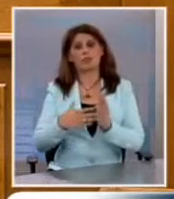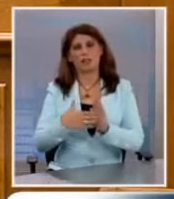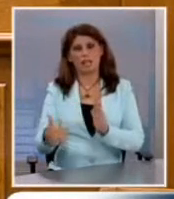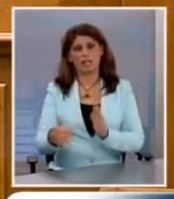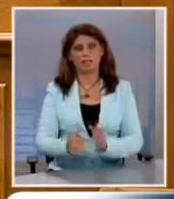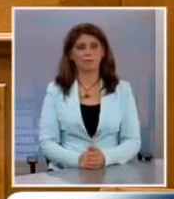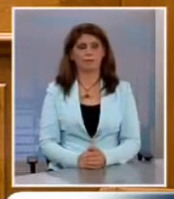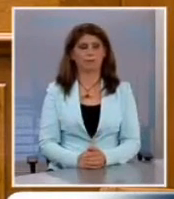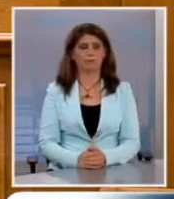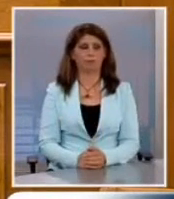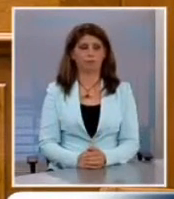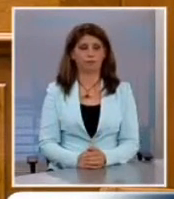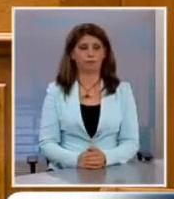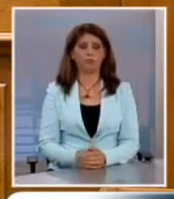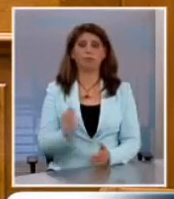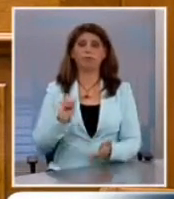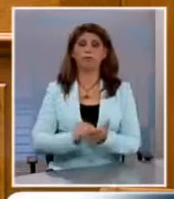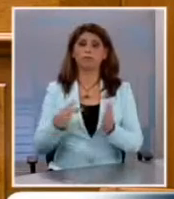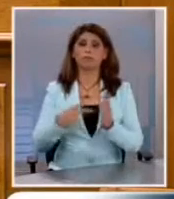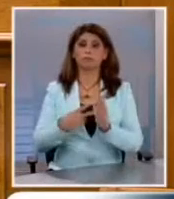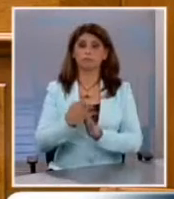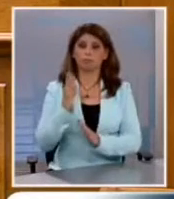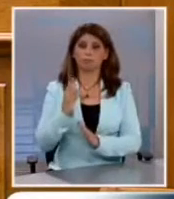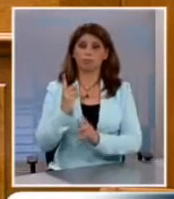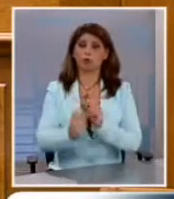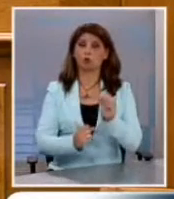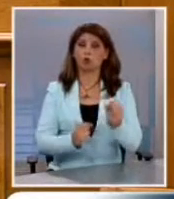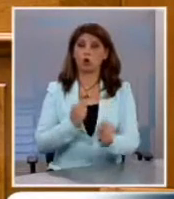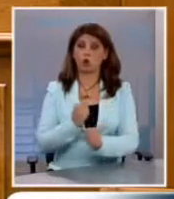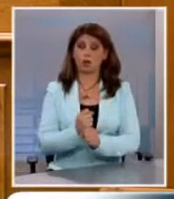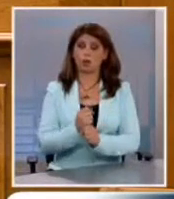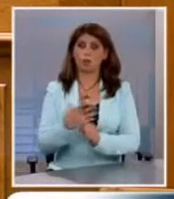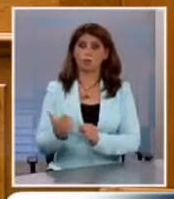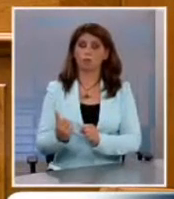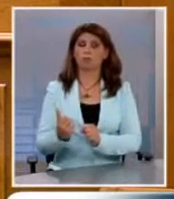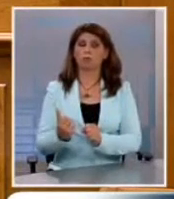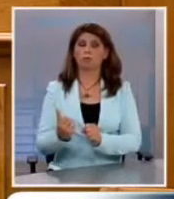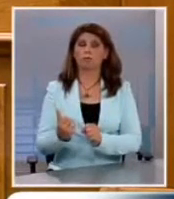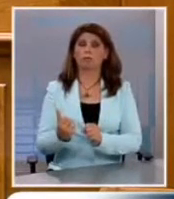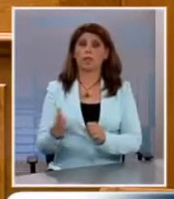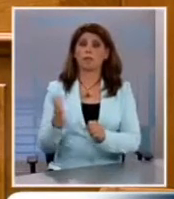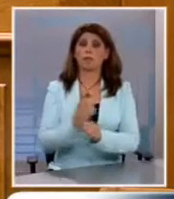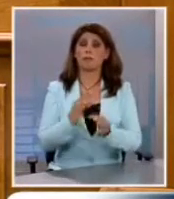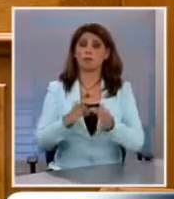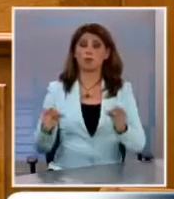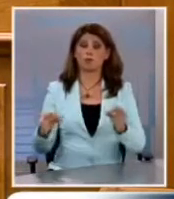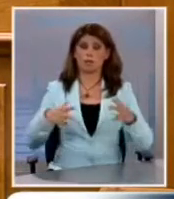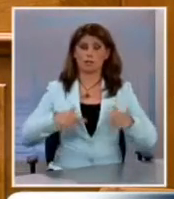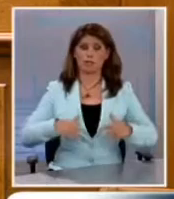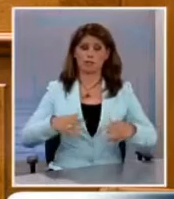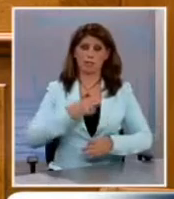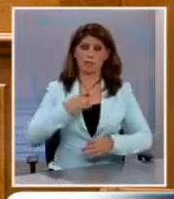Επίσης, το 2014, τη χρονιά που είχαμε το success story της κυβέρνησης του κ.